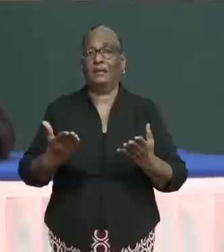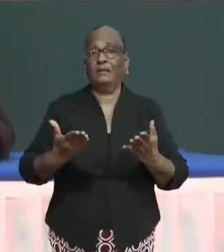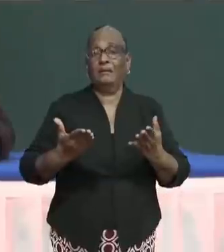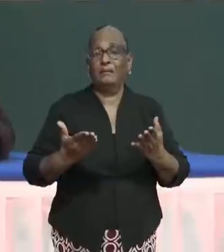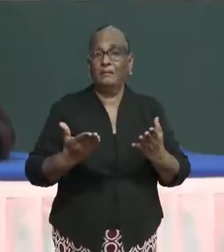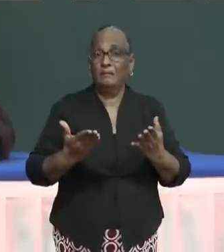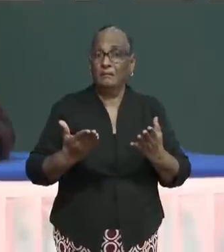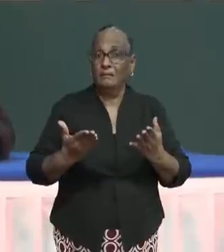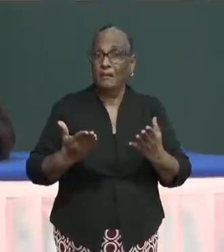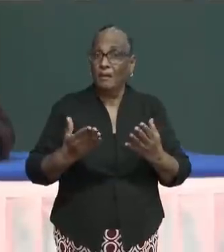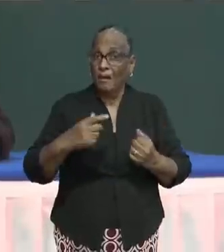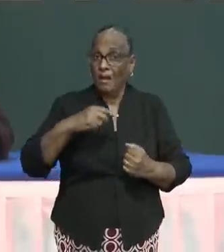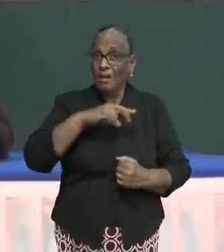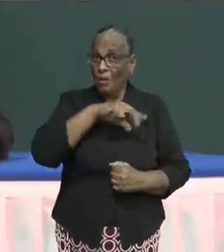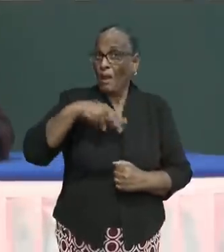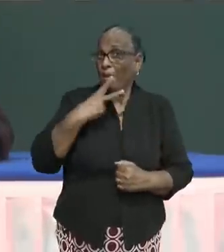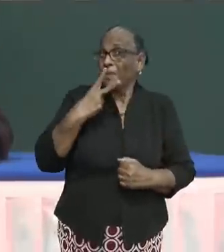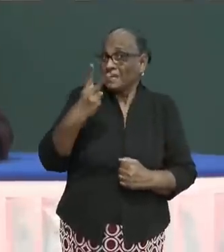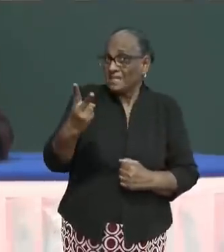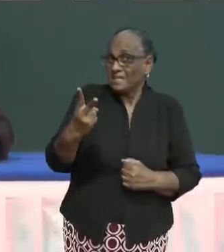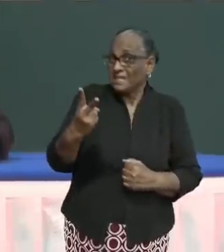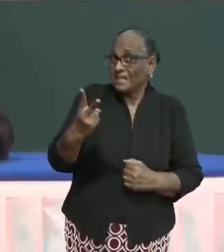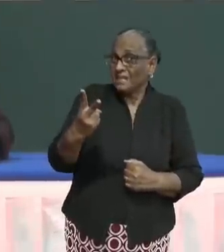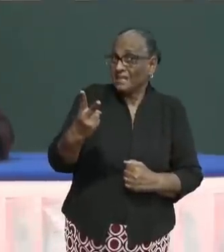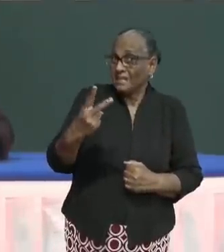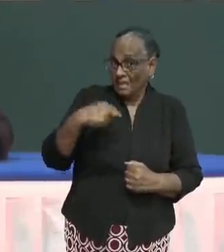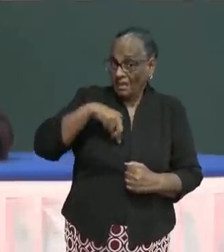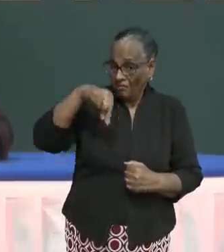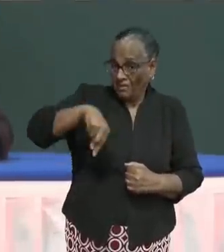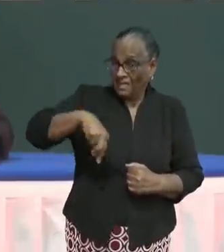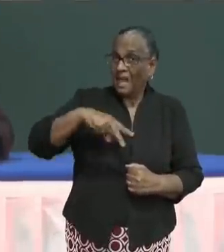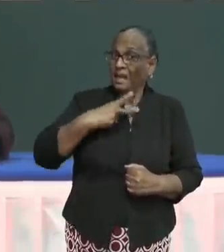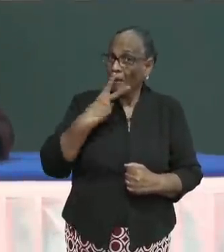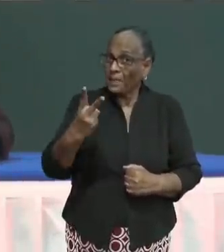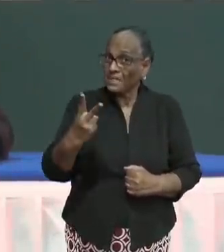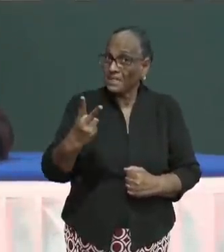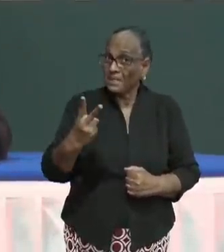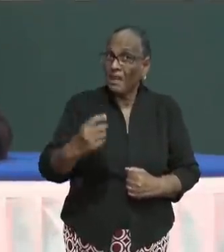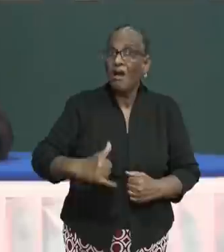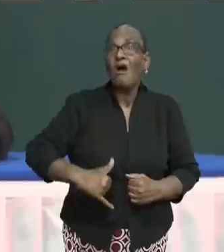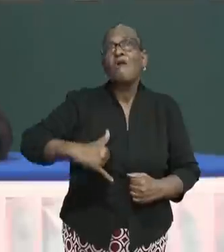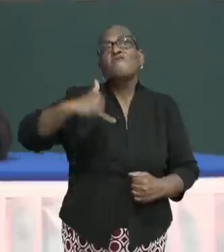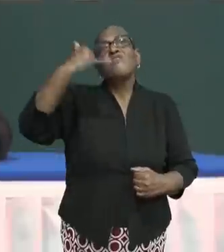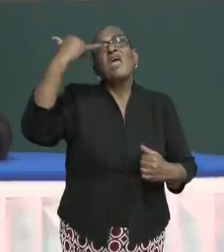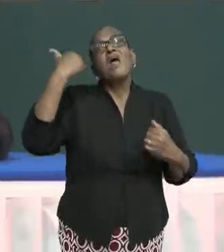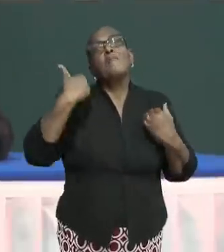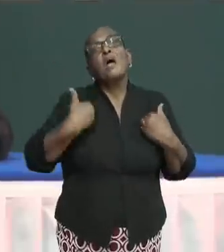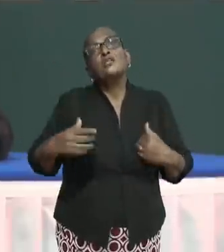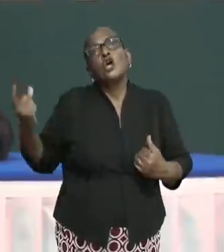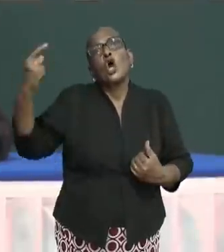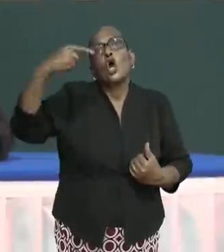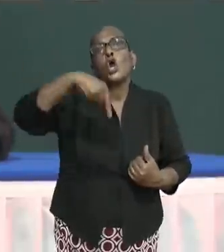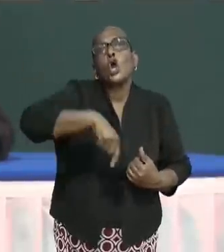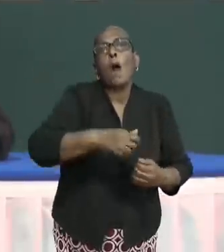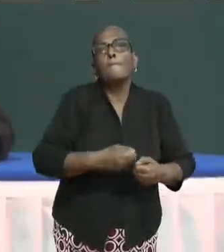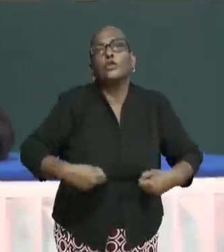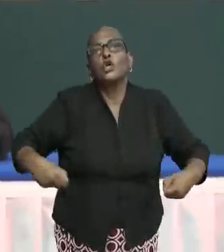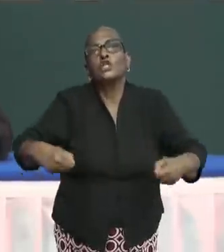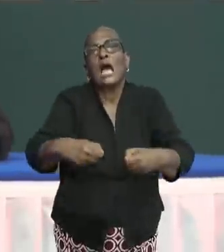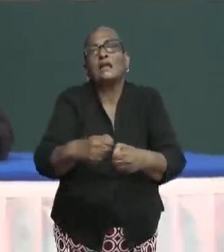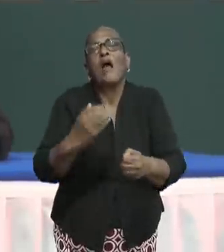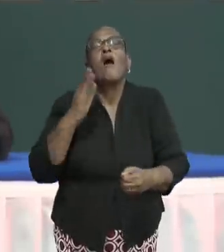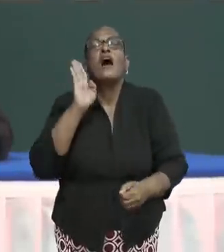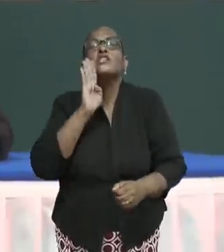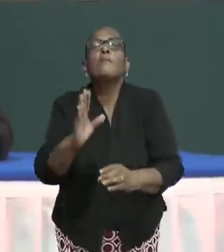Omdat ik ook wel heb gemerkt dat vandaag weer een heleboel mensen naar het ministerie zijn gekomen, om die hulp te vragen,